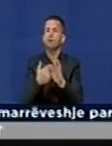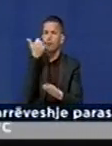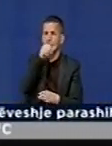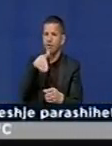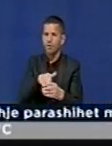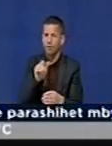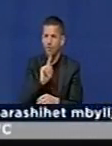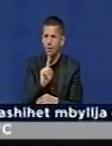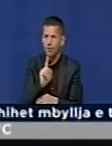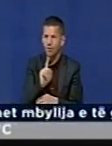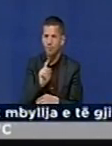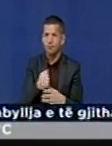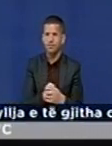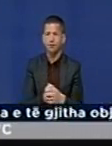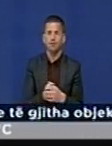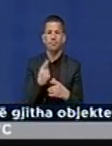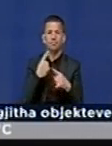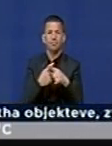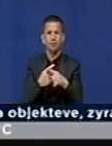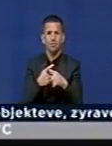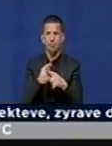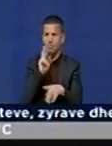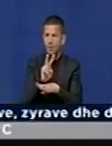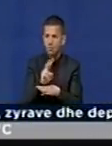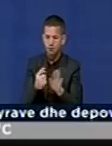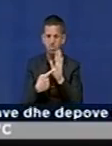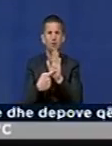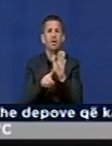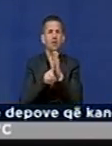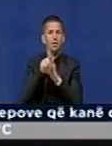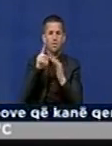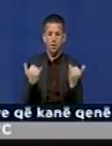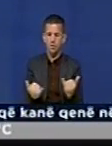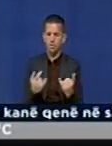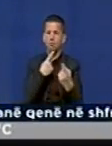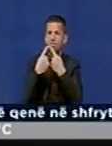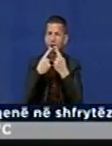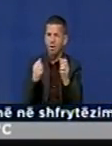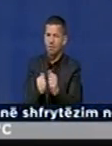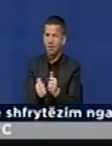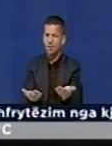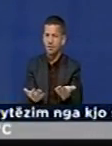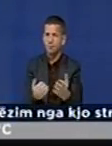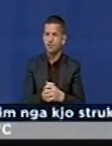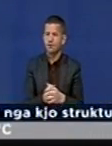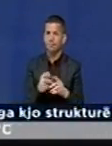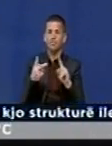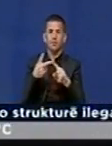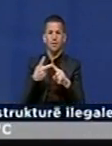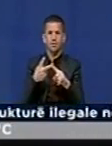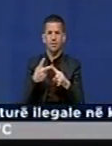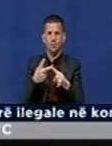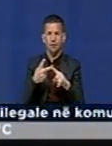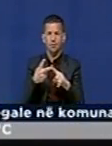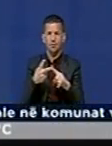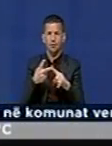nuk e votojmë këtë letërkëmbim, duke i pas parasysh edhe këto pastaj rezultatet që erdhën sot që po i diskutojmë sot që do të diskutojmë. Çështja e dytë është që ju e keni